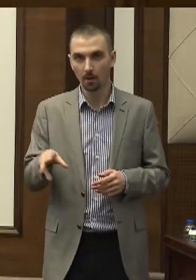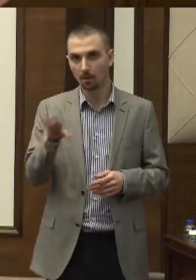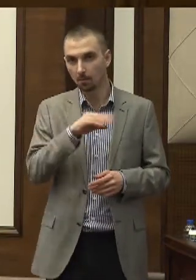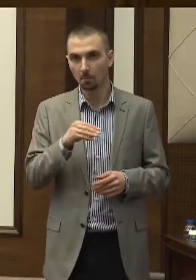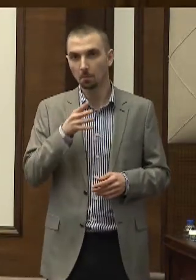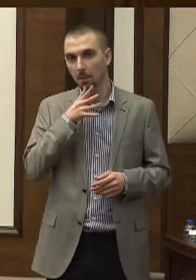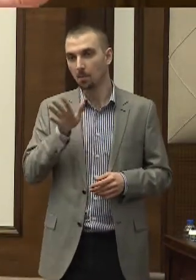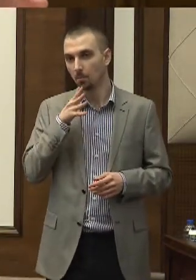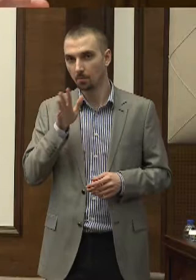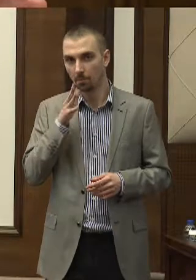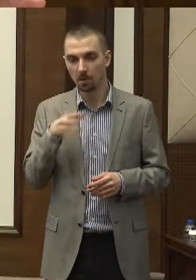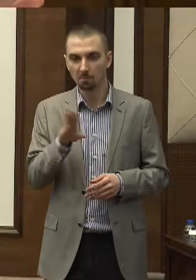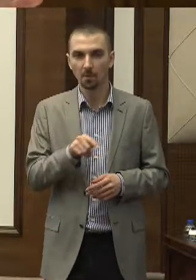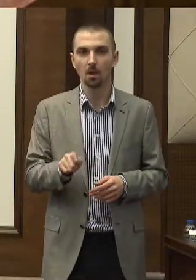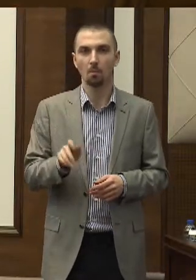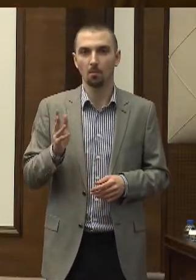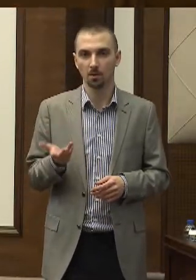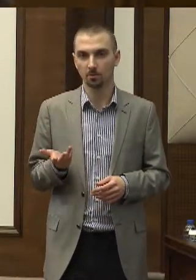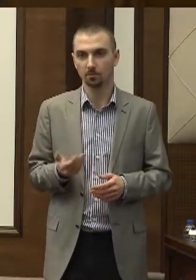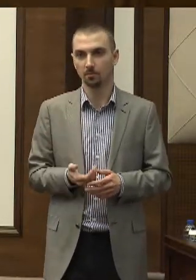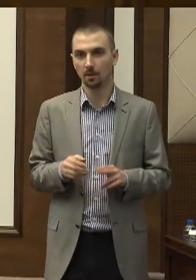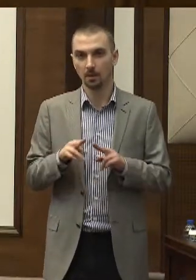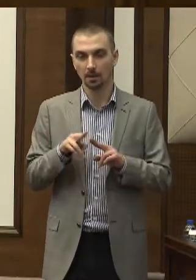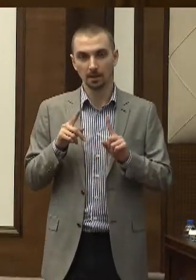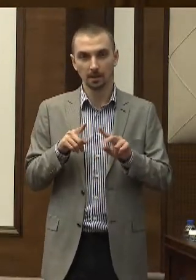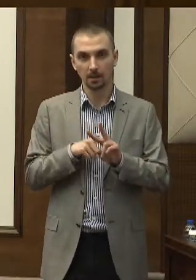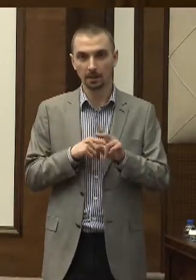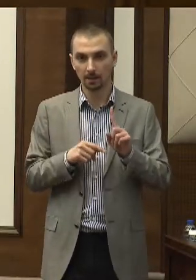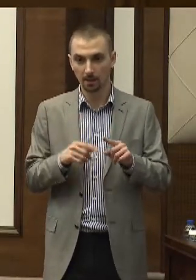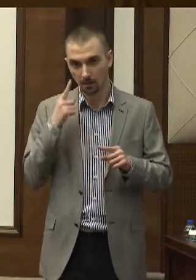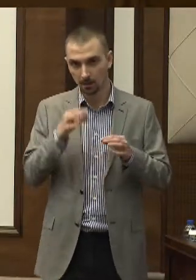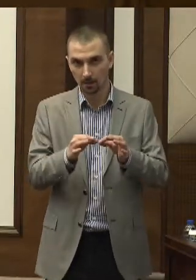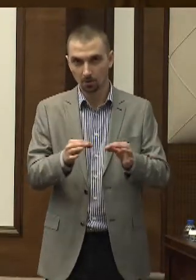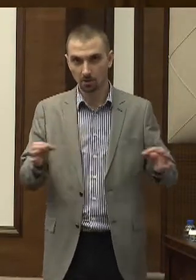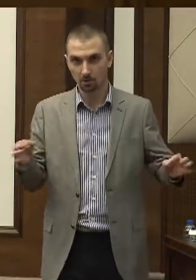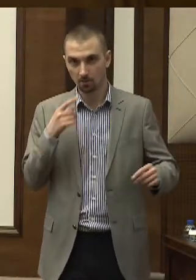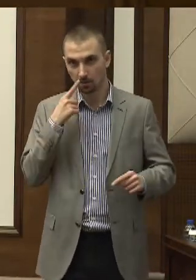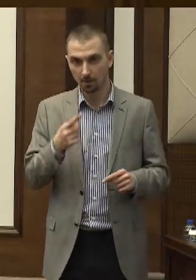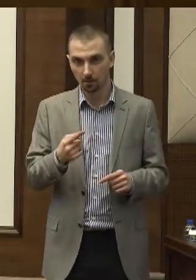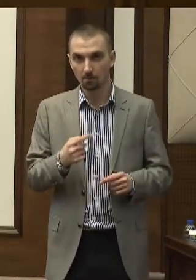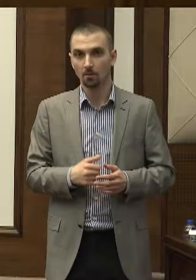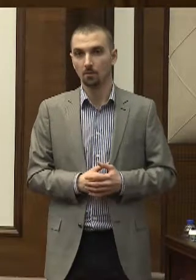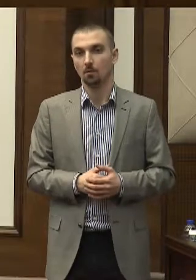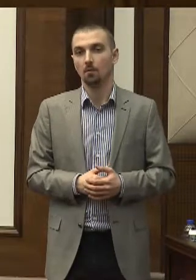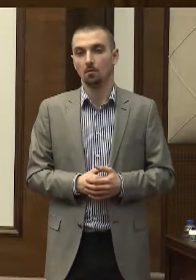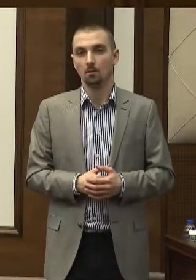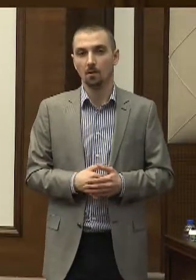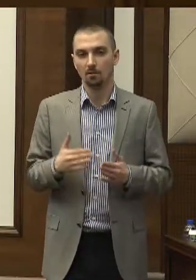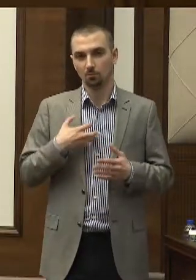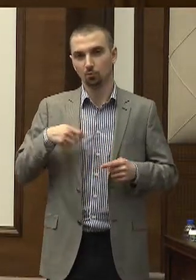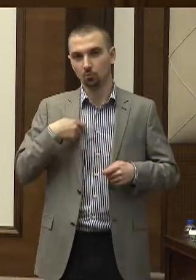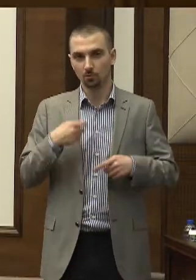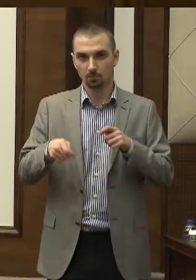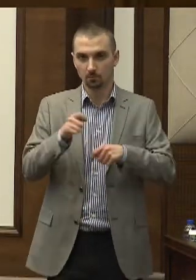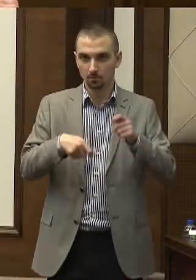kimse bilmediği için hiç kimse yapmamış. Kıyı kenar çizgisinin deniz tarafında kalan alanlarda